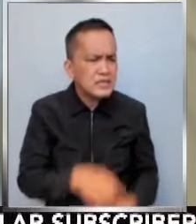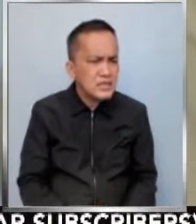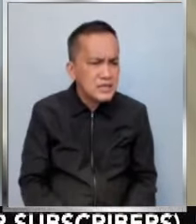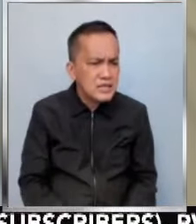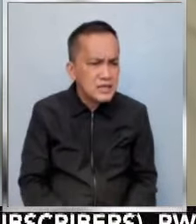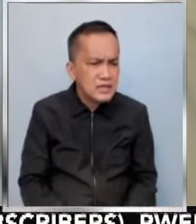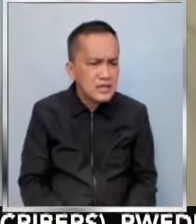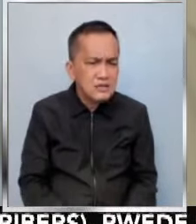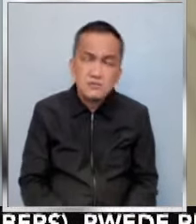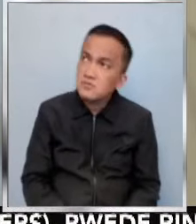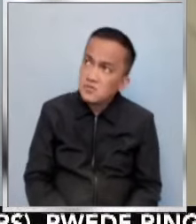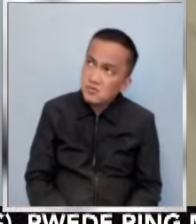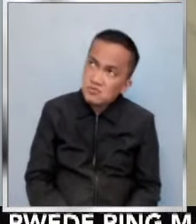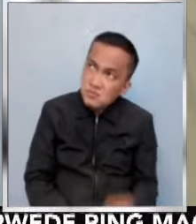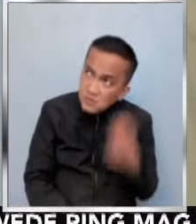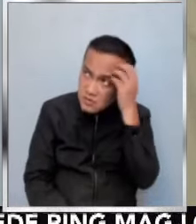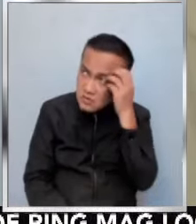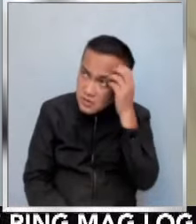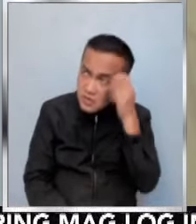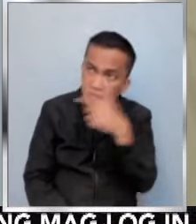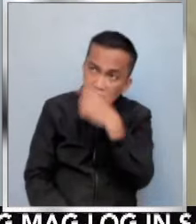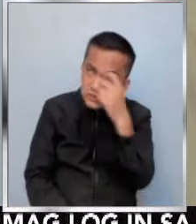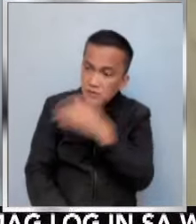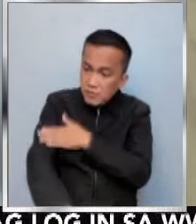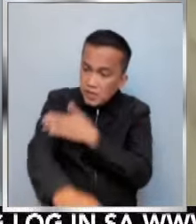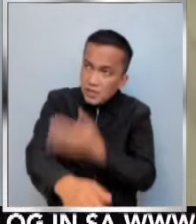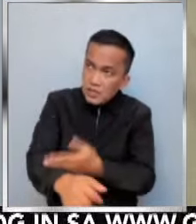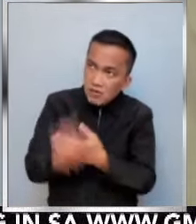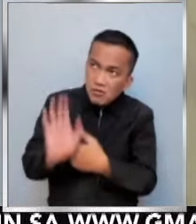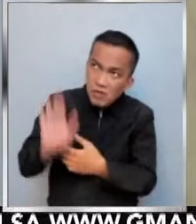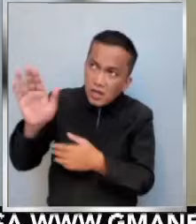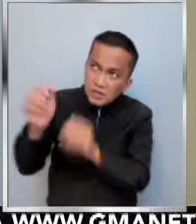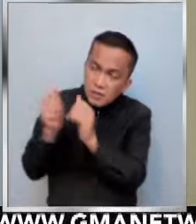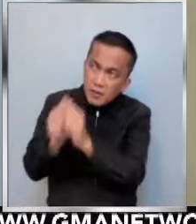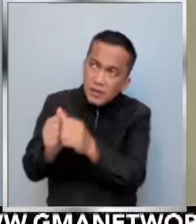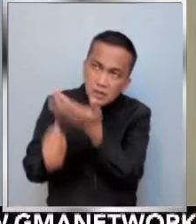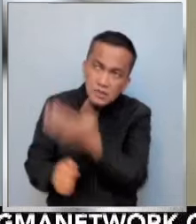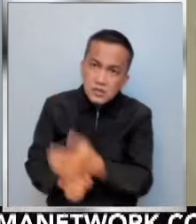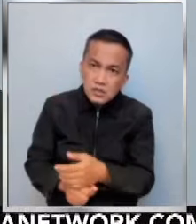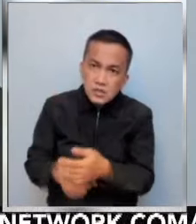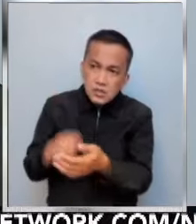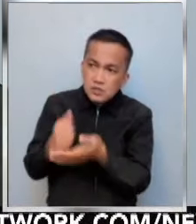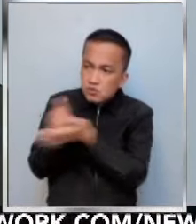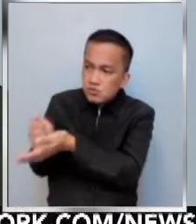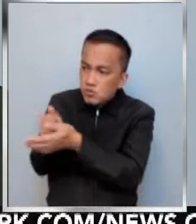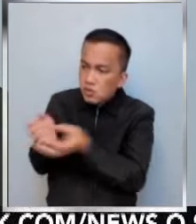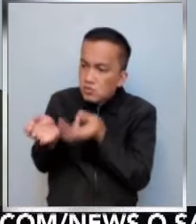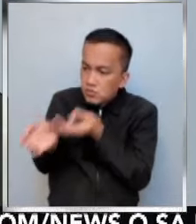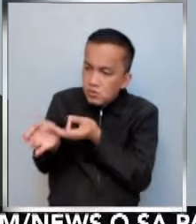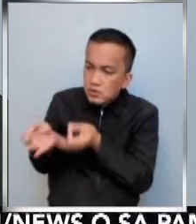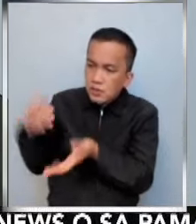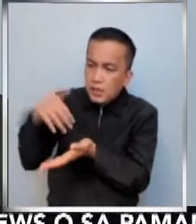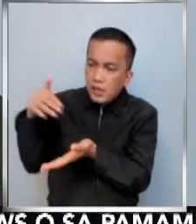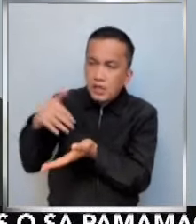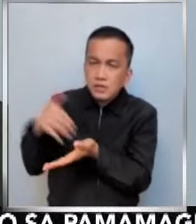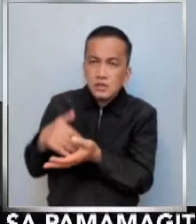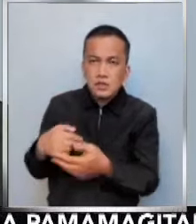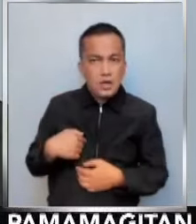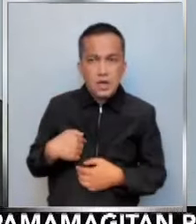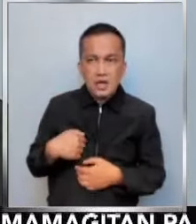Kasi po, yung mga anak ko nandiyan sa kanya, tinutulungan siya pag-aaral. Hindi, wala ko naisip na tanggihan si